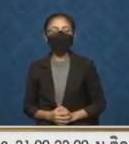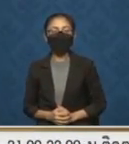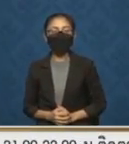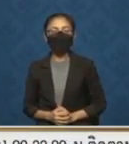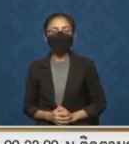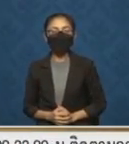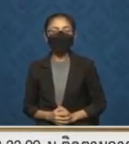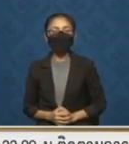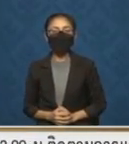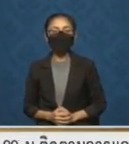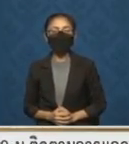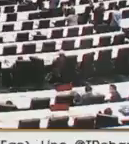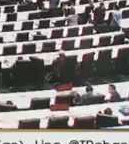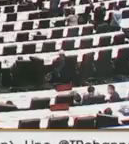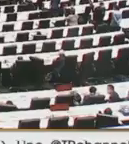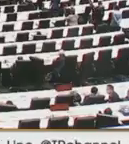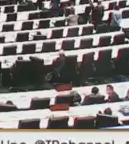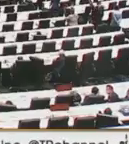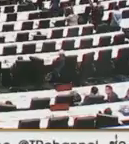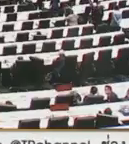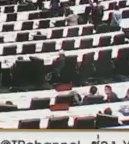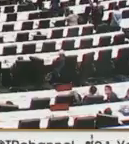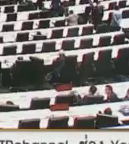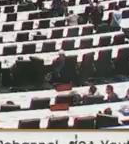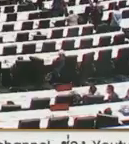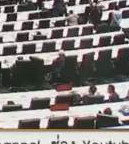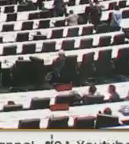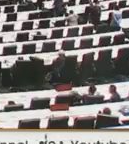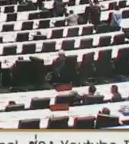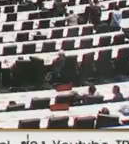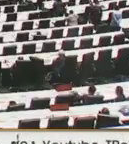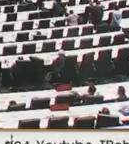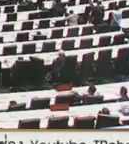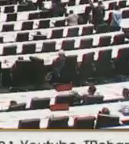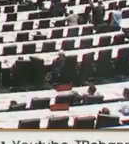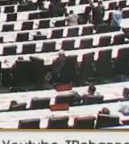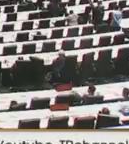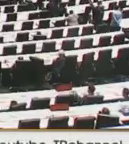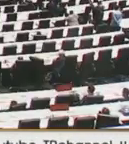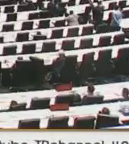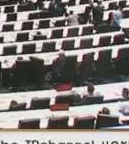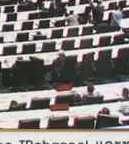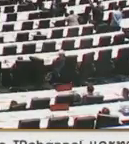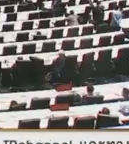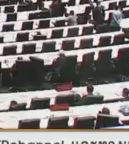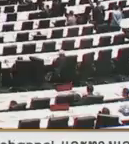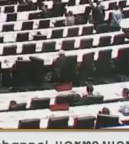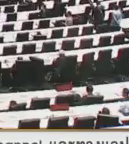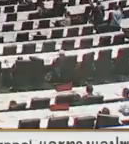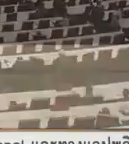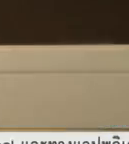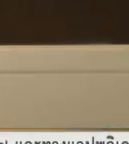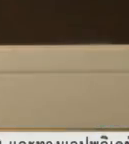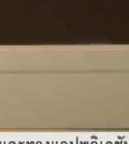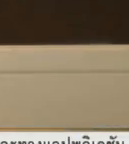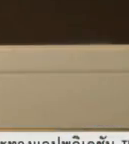ป็นเพื่ออะไรครับเปลืองภาษีประชาชนเป็นแล้วต้องทำหน้าที่หน้าที่นั้นก็คือ1คุณจะต้องดูแ